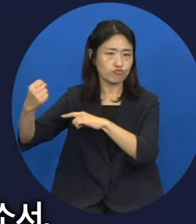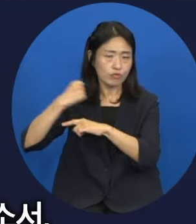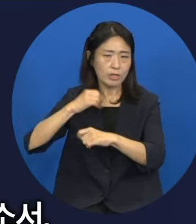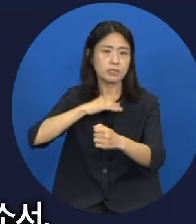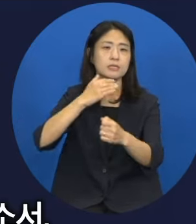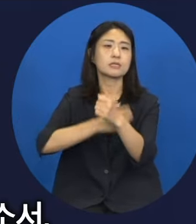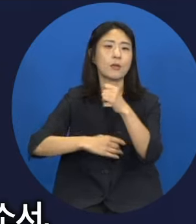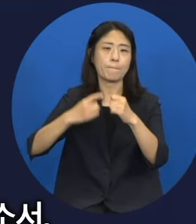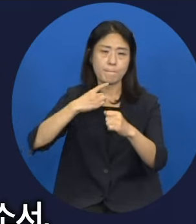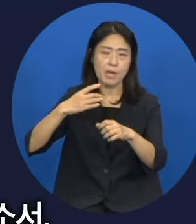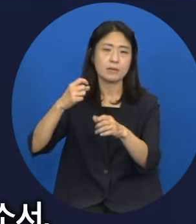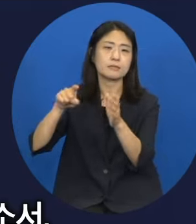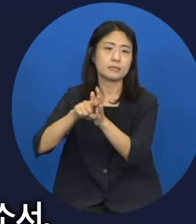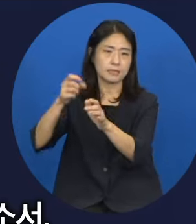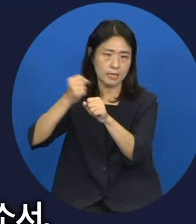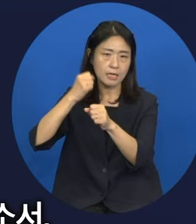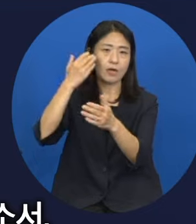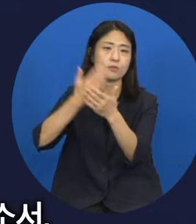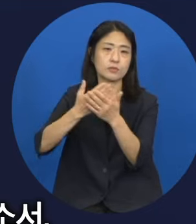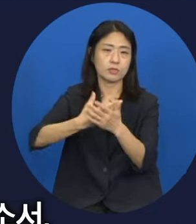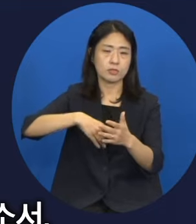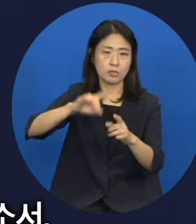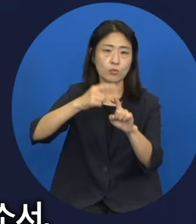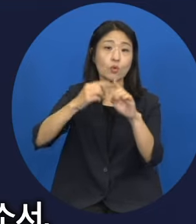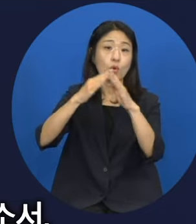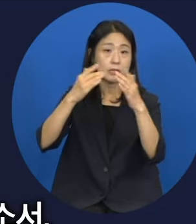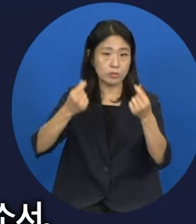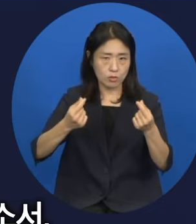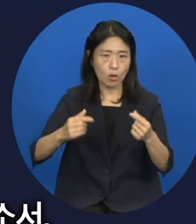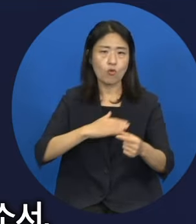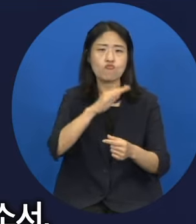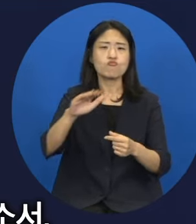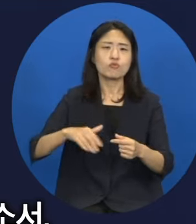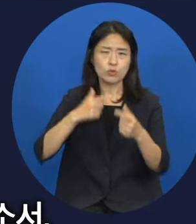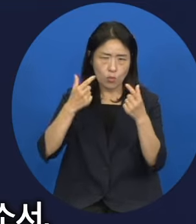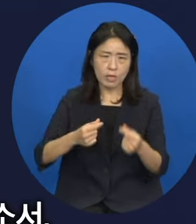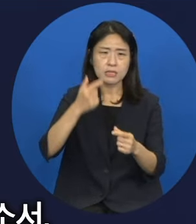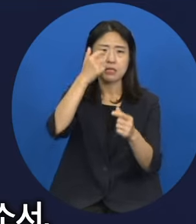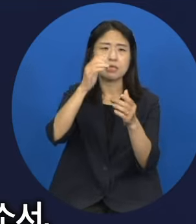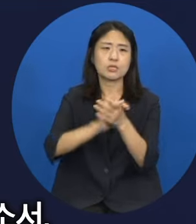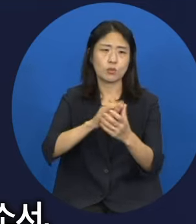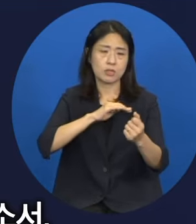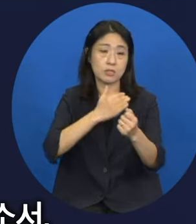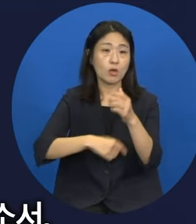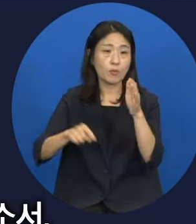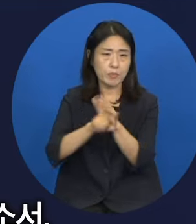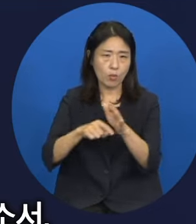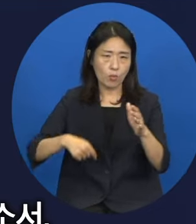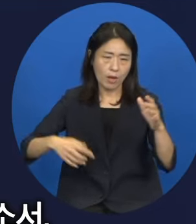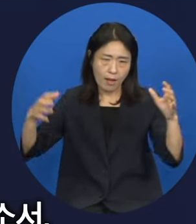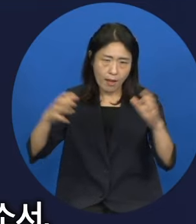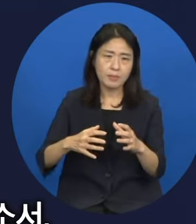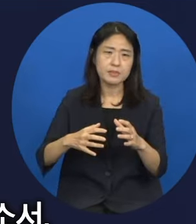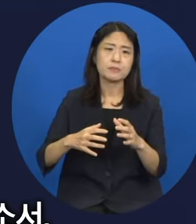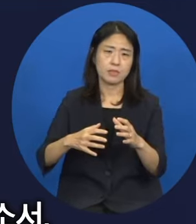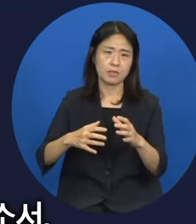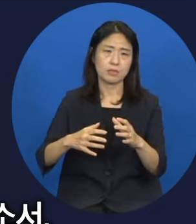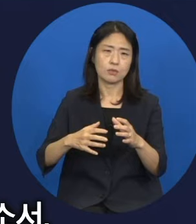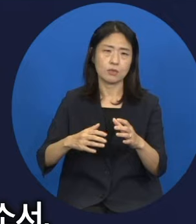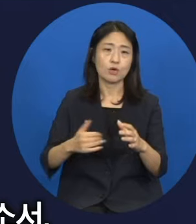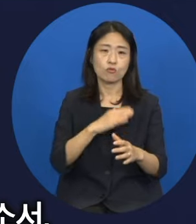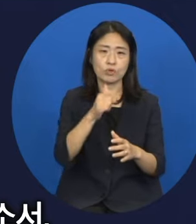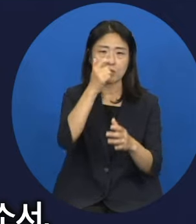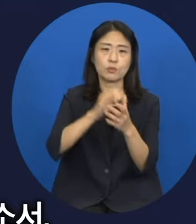주옵소서. 주대교회처럼 우리도 기도의 능력을 믿고 합심하여 나가게 하시고 우리의 기도가 하나님의 일하심을 기대게